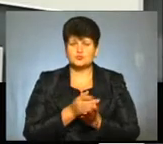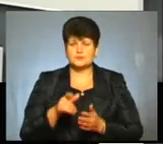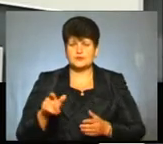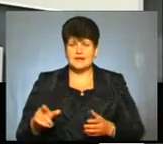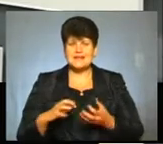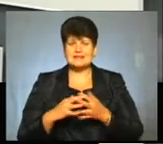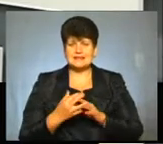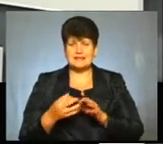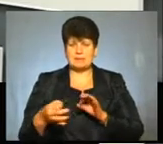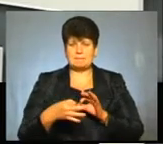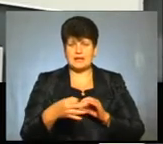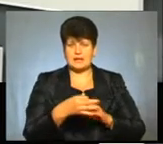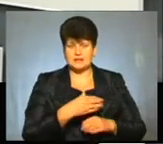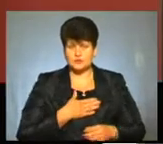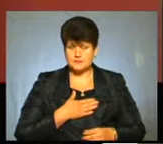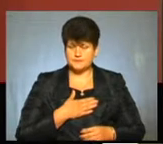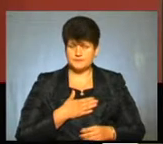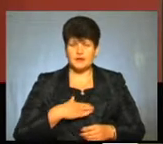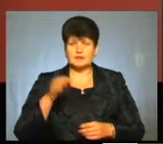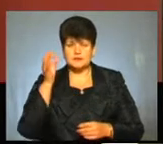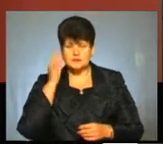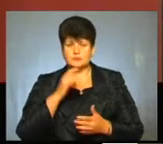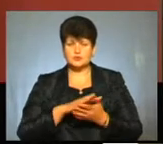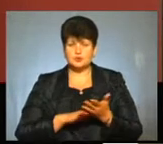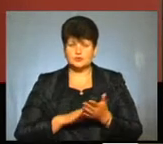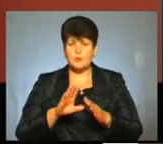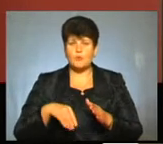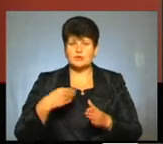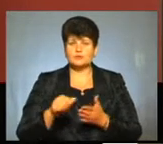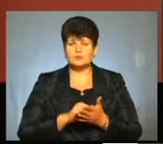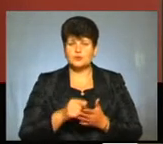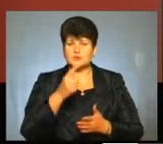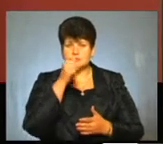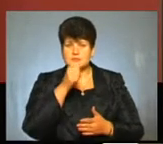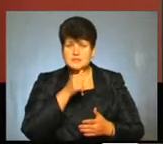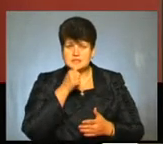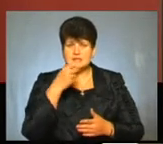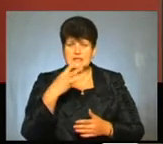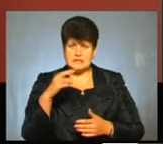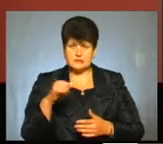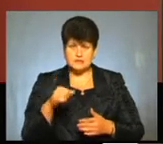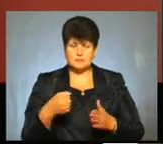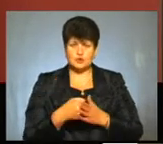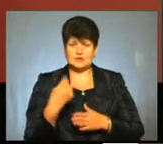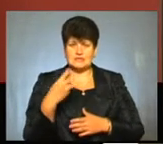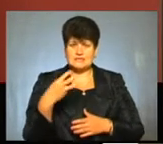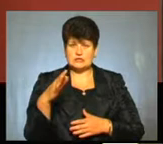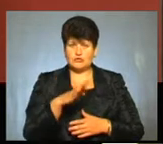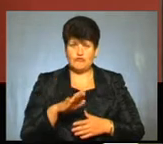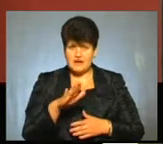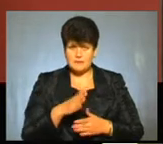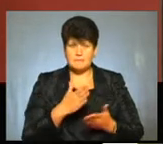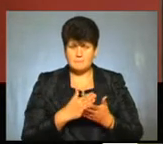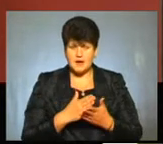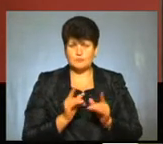і сіл, які приєдналися до нас. Нагадаємо, тривала подача місяць, тобто від 30 серпня, так, і до 30 вересня, і маємо